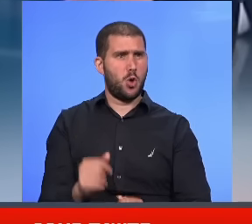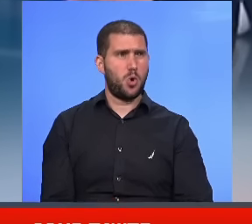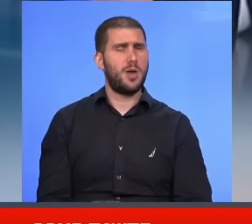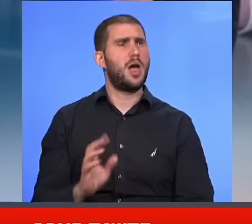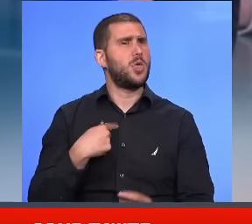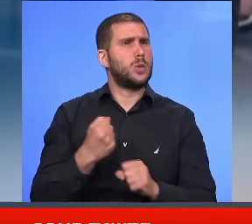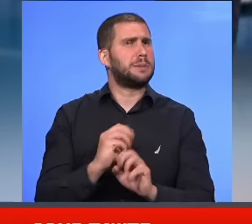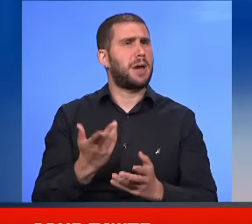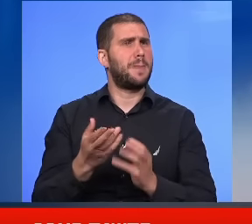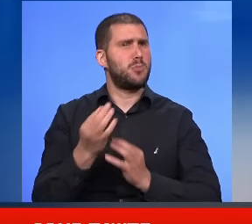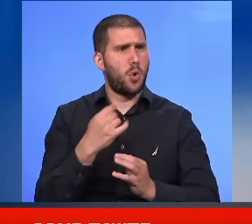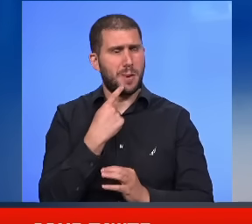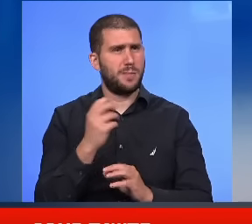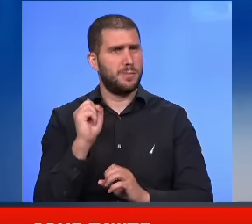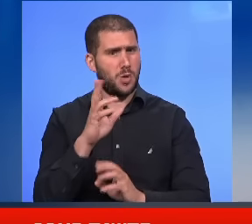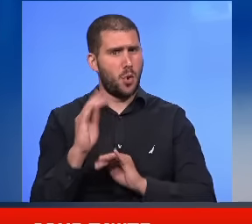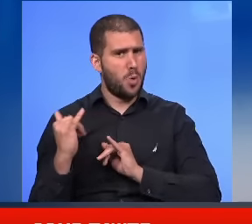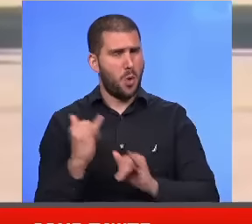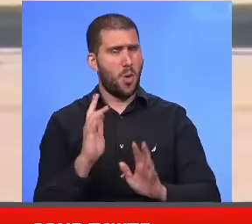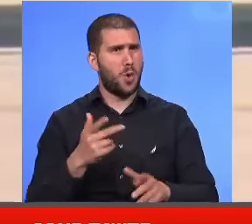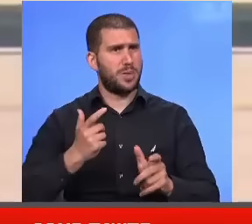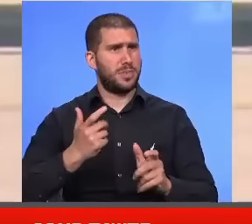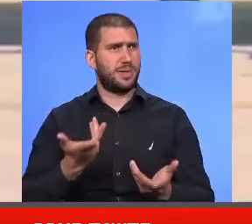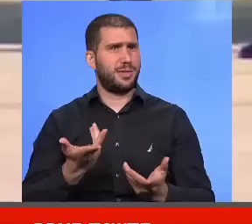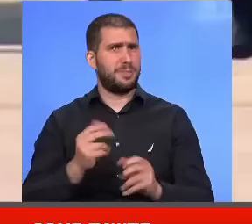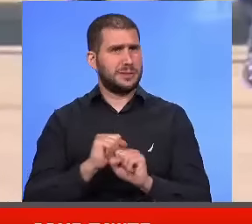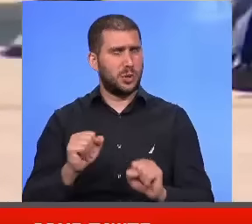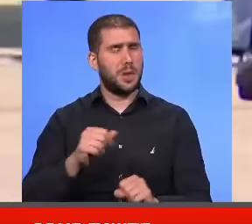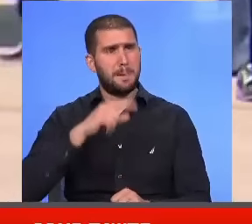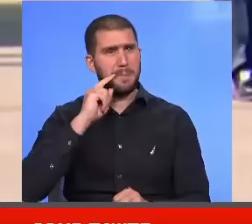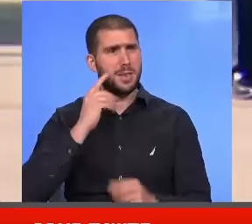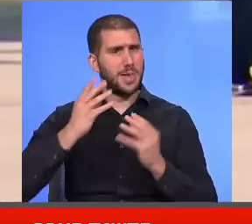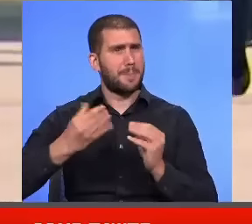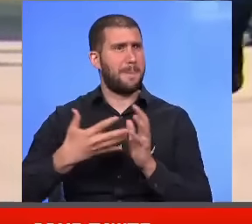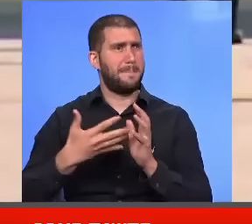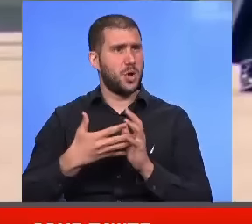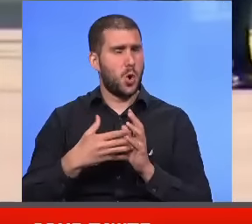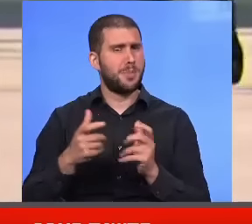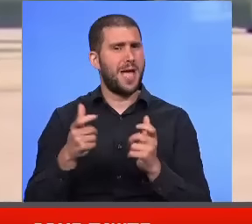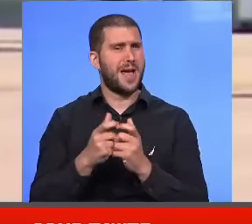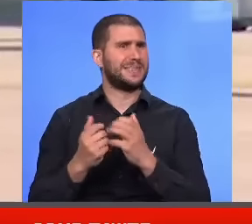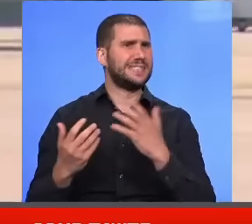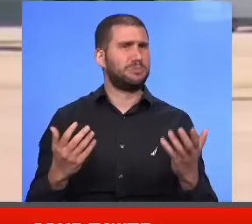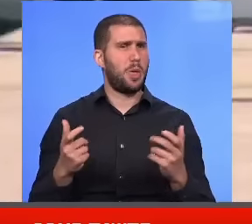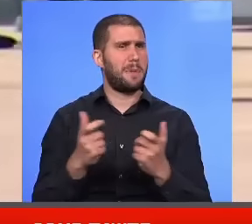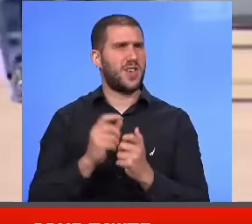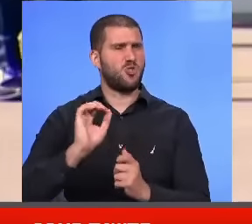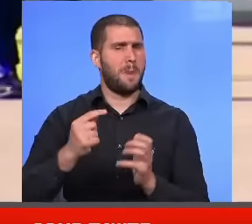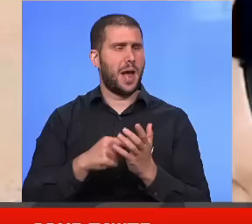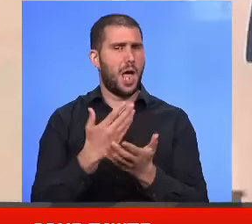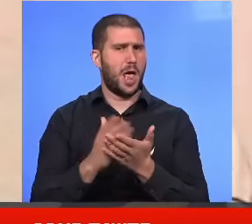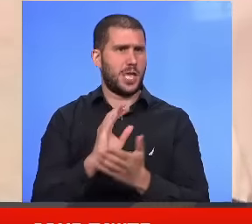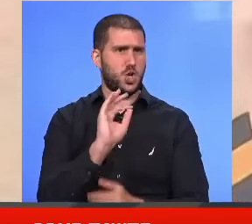what do? We say we're going to send more bombs. ביידן חוטף לא מעט ביקורת מהאגף השמאלי במפלגה שלו בגלל